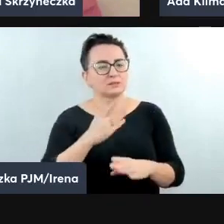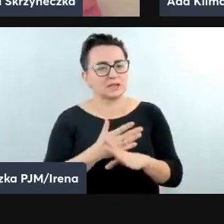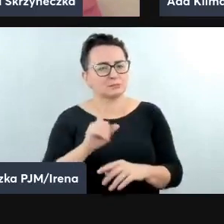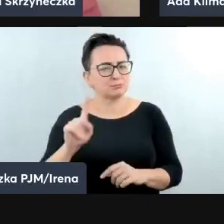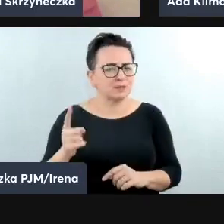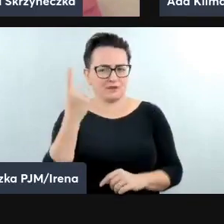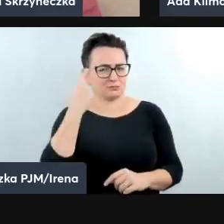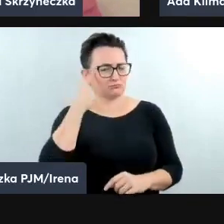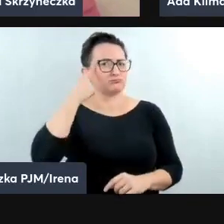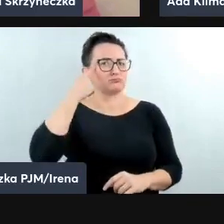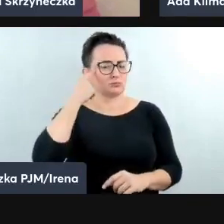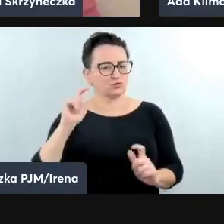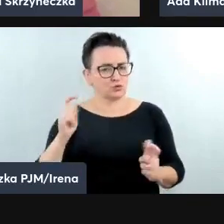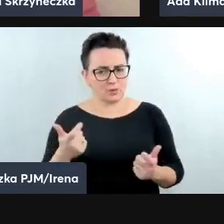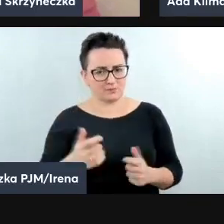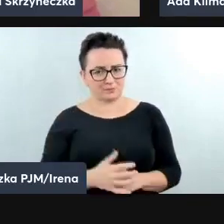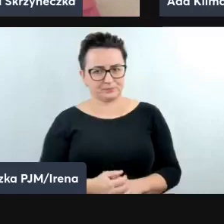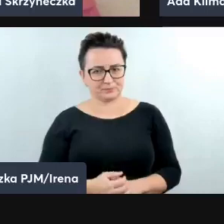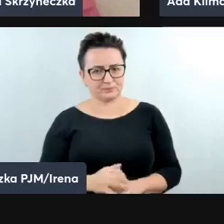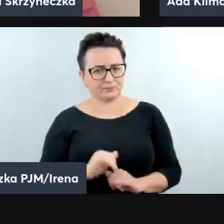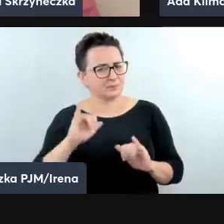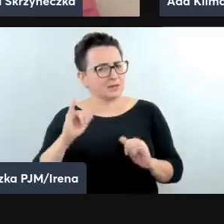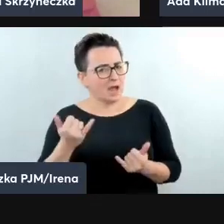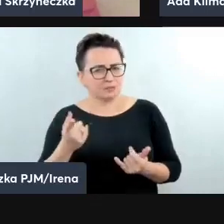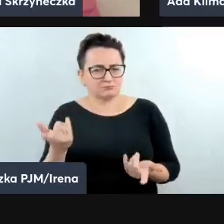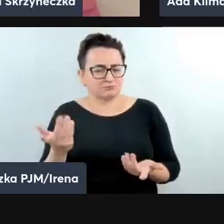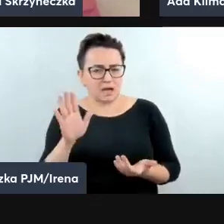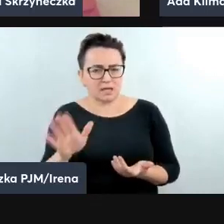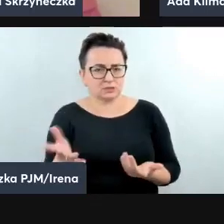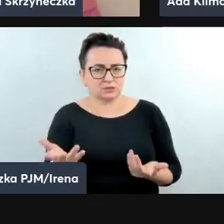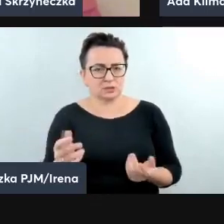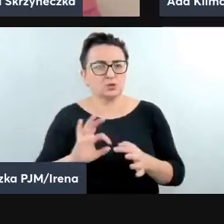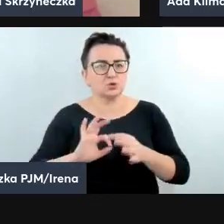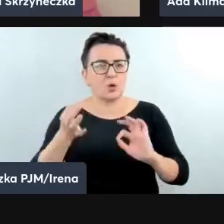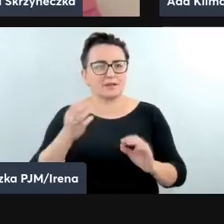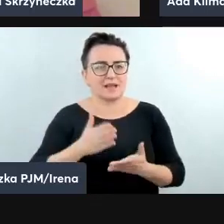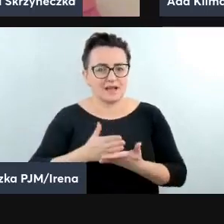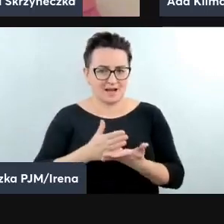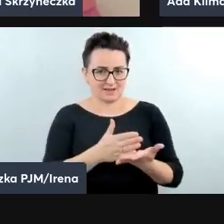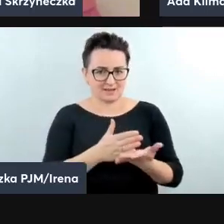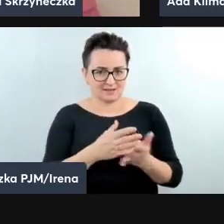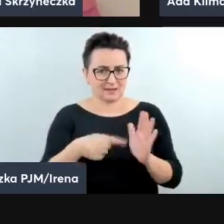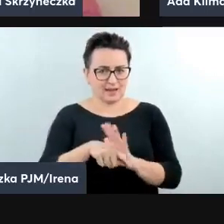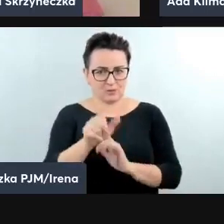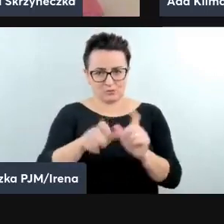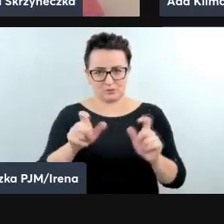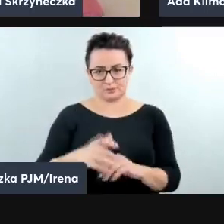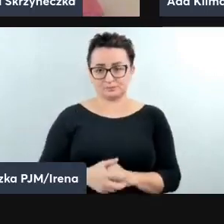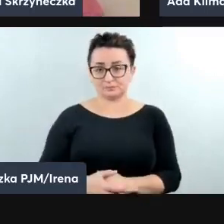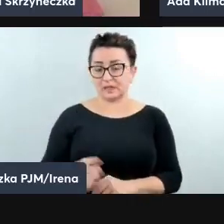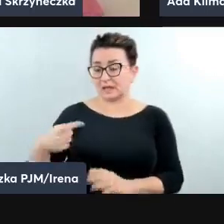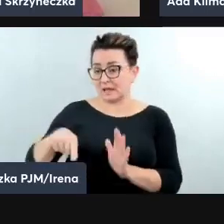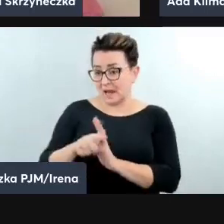jakie byście miały tutaj, nie wiem, złote rady dla osób. Dla mnie taką kluczową rzeczą, jak teraz mówiłaś, od razu o niej pomyślałam,